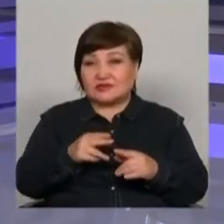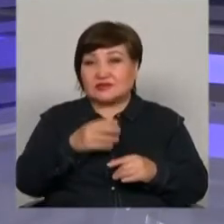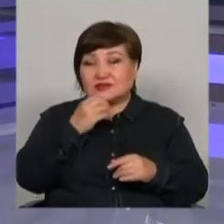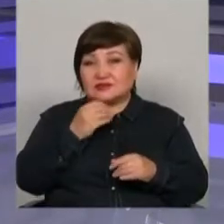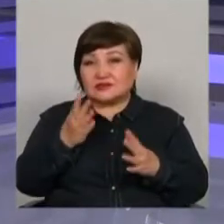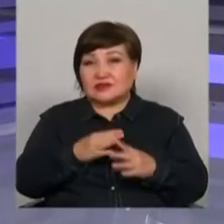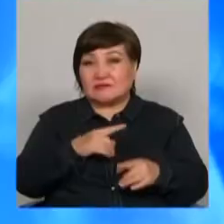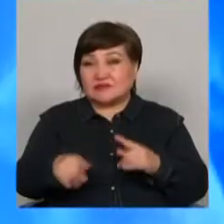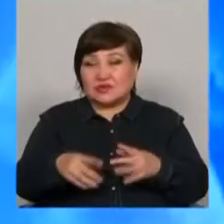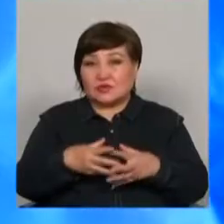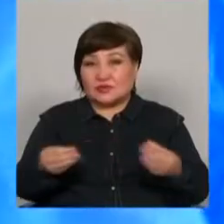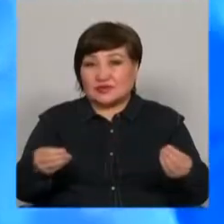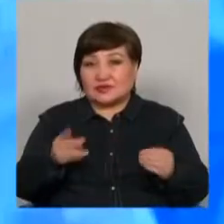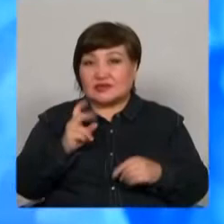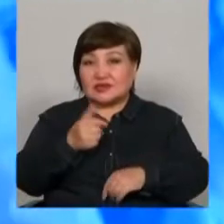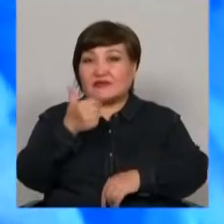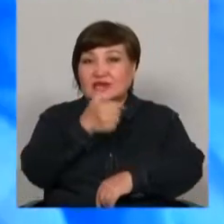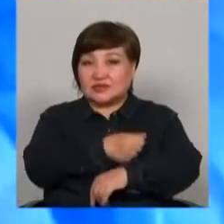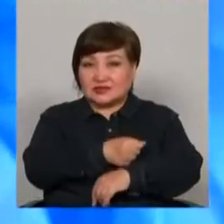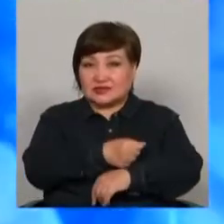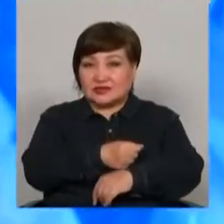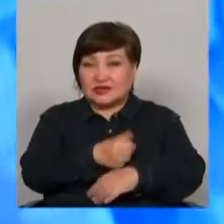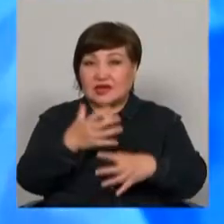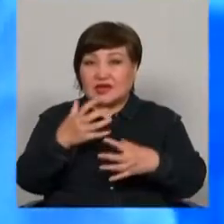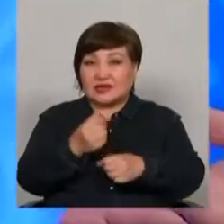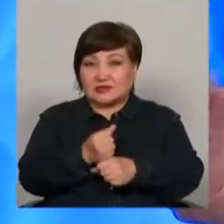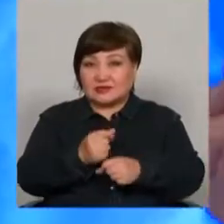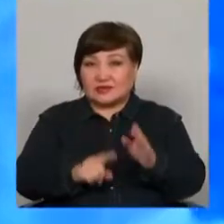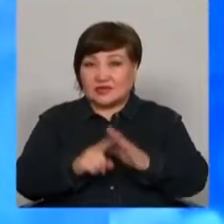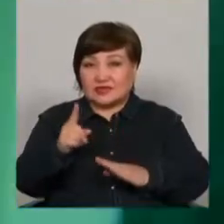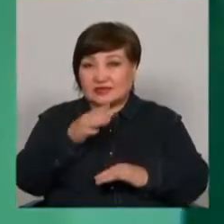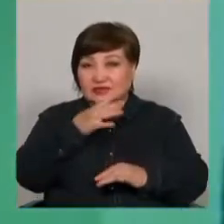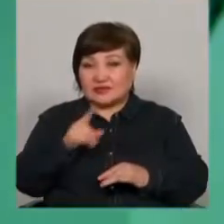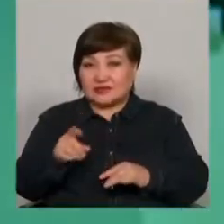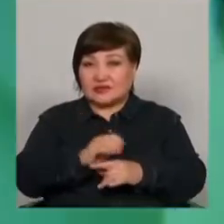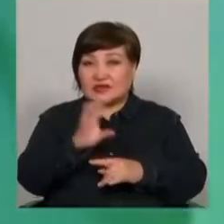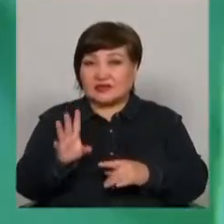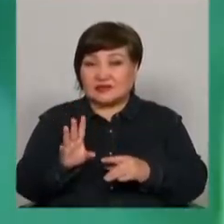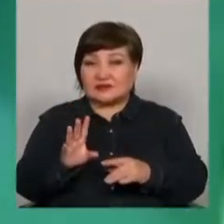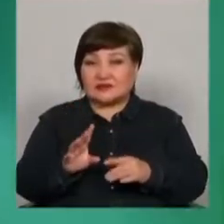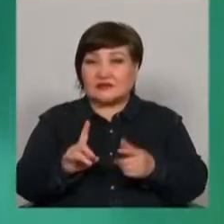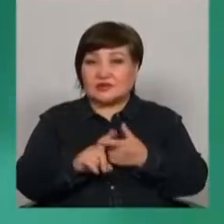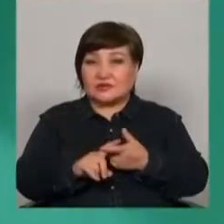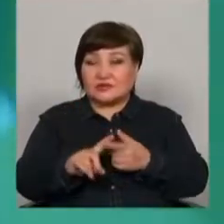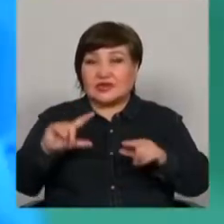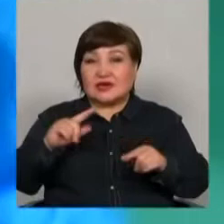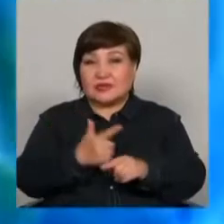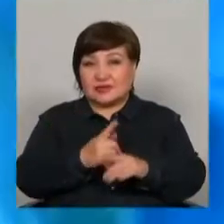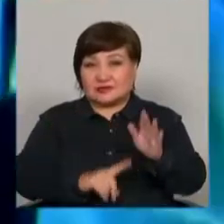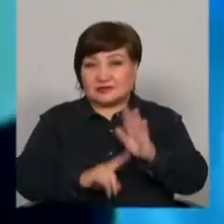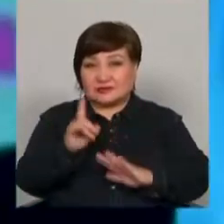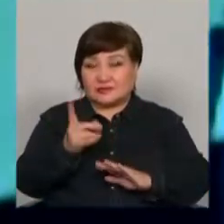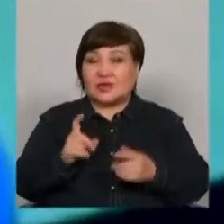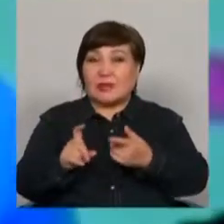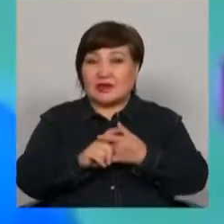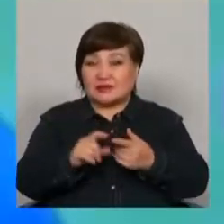Қалай вакцинаның әсері азая бастаған кезде мына коронавирус қайтадан бас көтере қойды. Қарап отырсаңыз, байланыс осы да. Осы уақытта